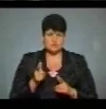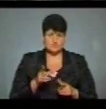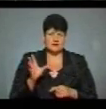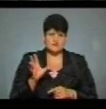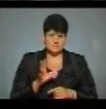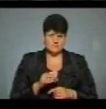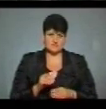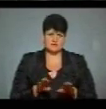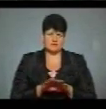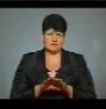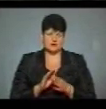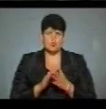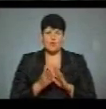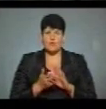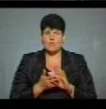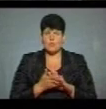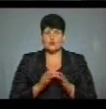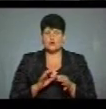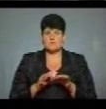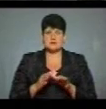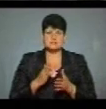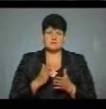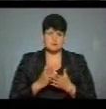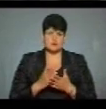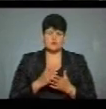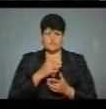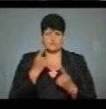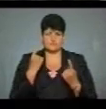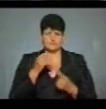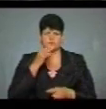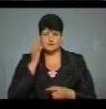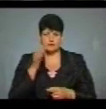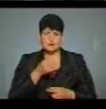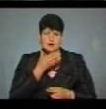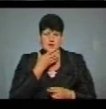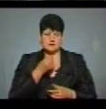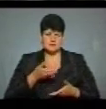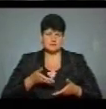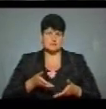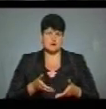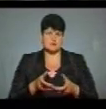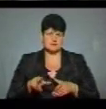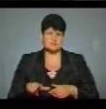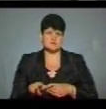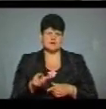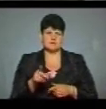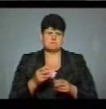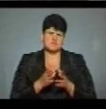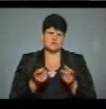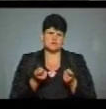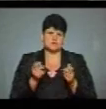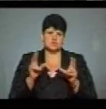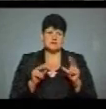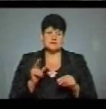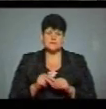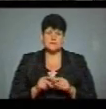є в більш-менш рівних умовах. Ну, і звісно, що олімпійці вони мають там багатий досвід на гарних трасах і, відповідно, в них є трошки більше шансів.